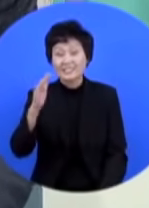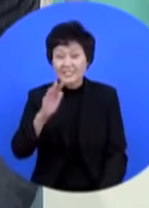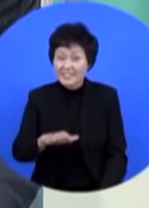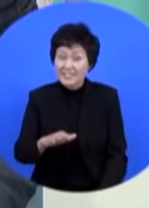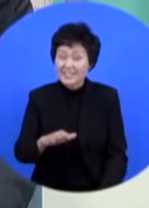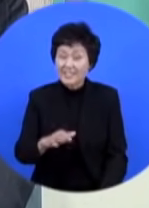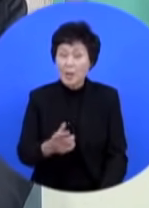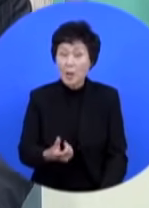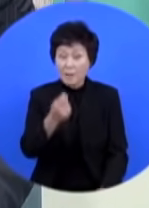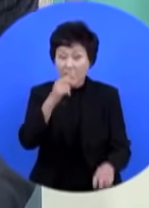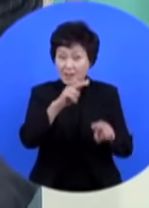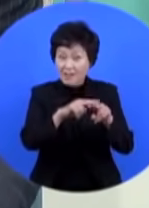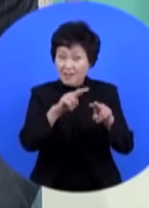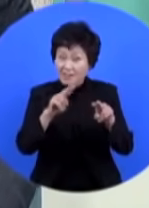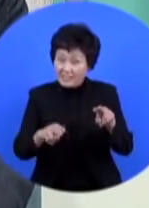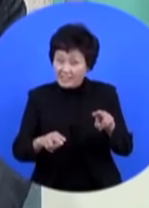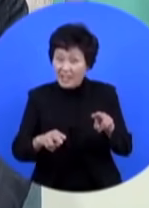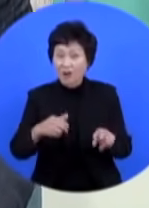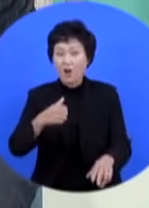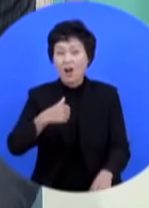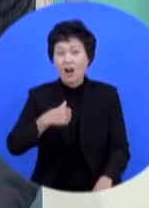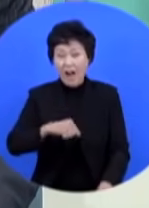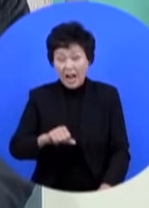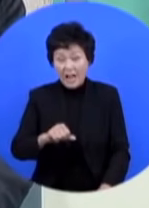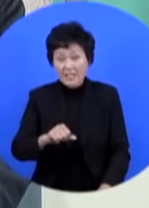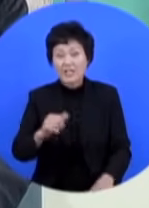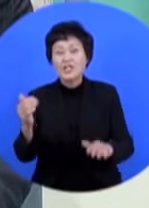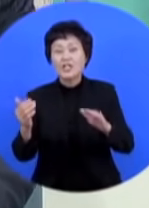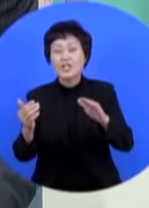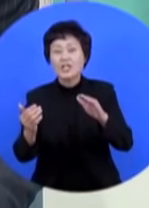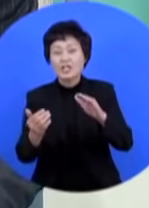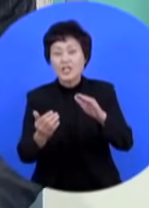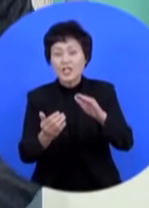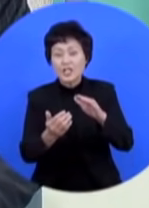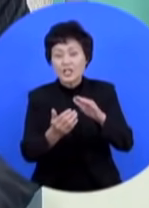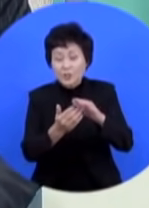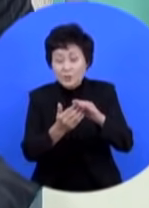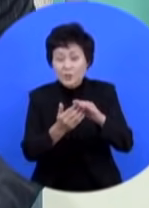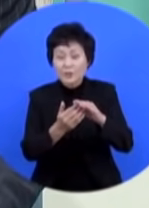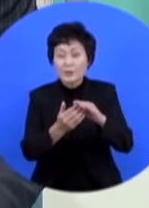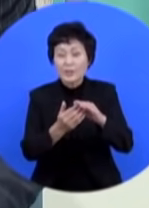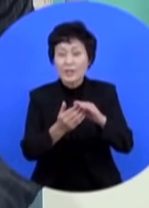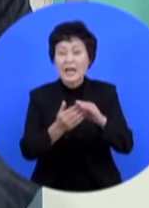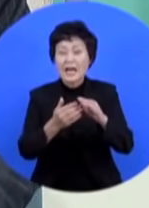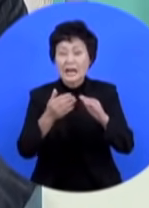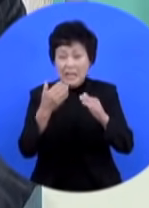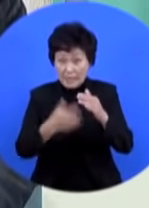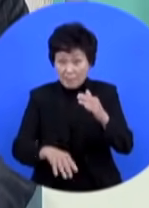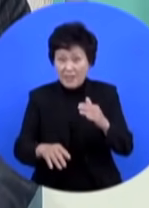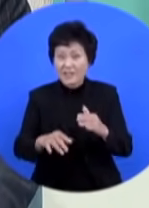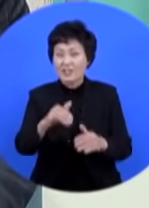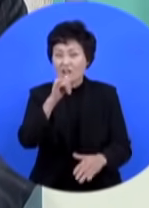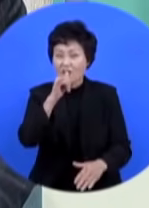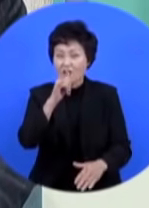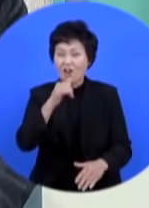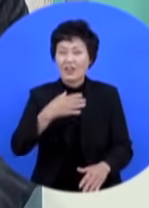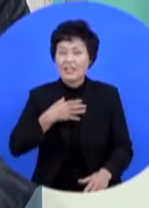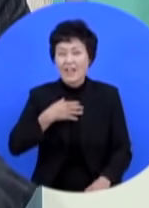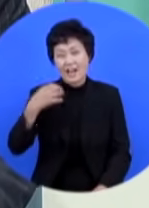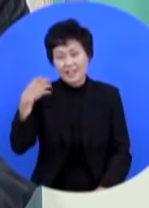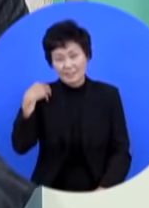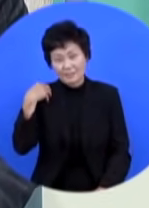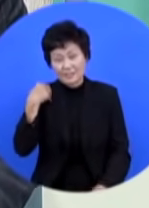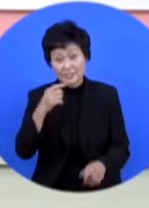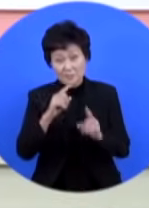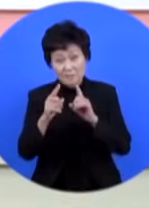조기 은퇴하고 우리 아들 못다 한 그 선교사로 내가 하겠다. 네. 그 얘기 좀 해주세요. 네,